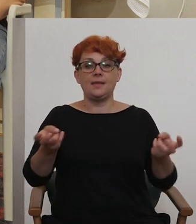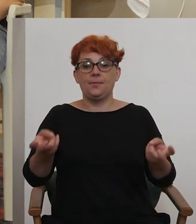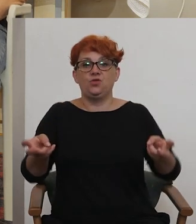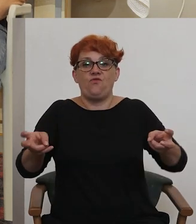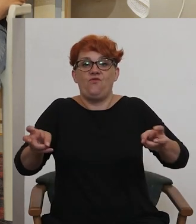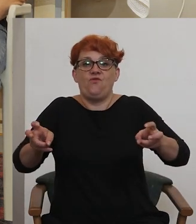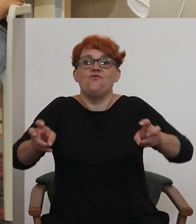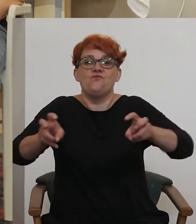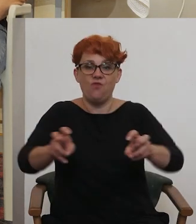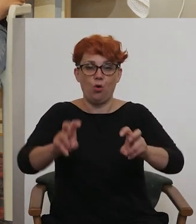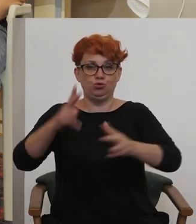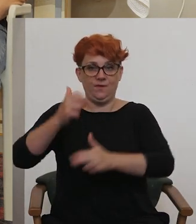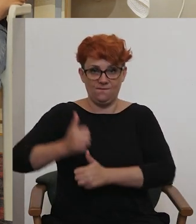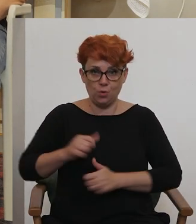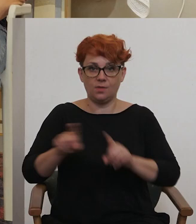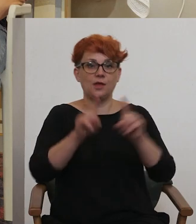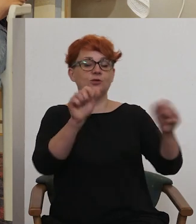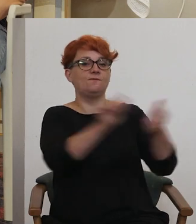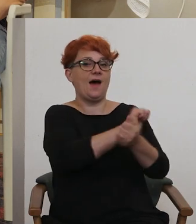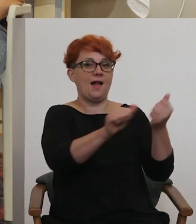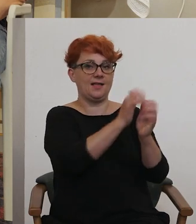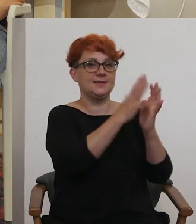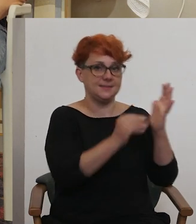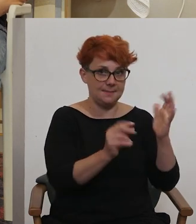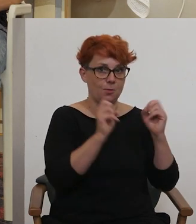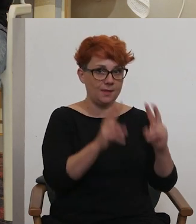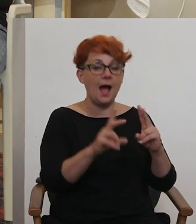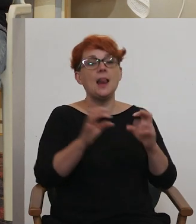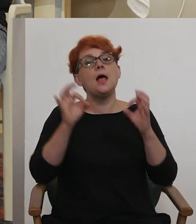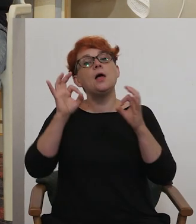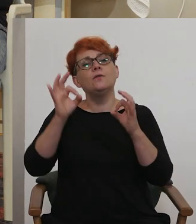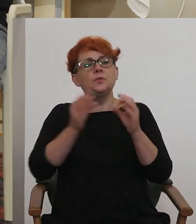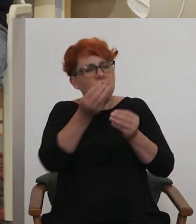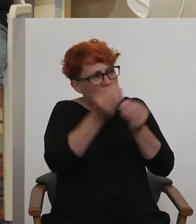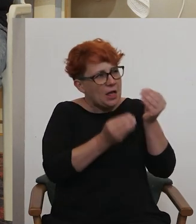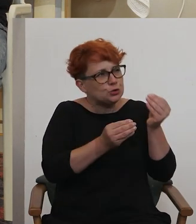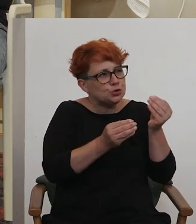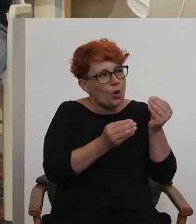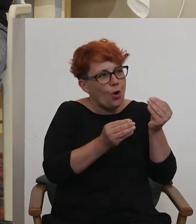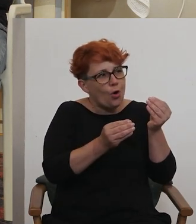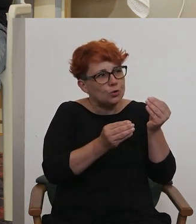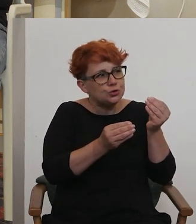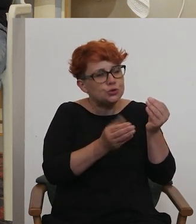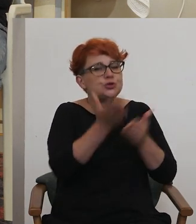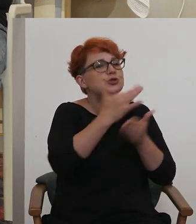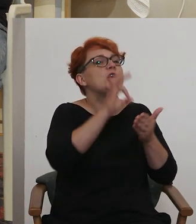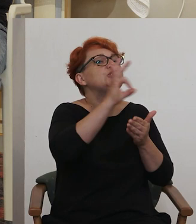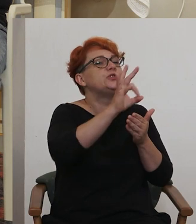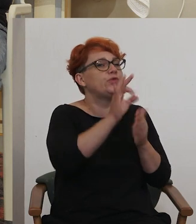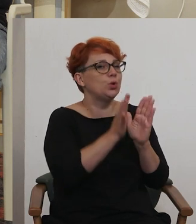wojska, walki o symbole, ale dużą część pana książki, w rozmowie jesteśmy na tym etapie, ale dużą część pana